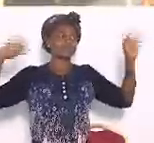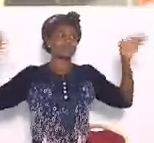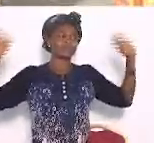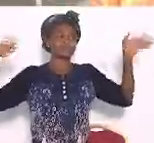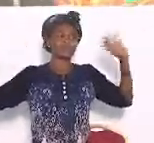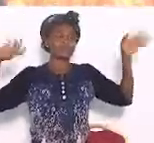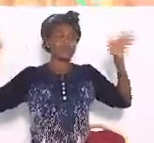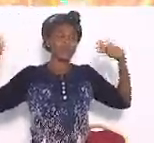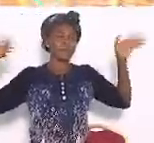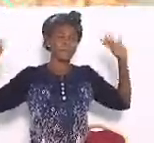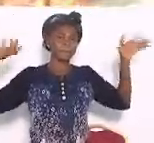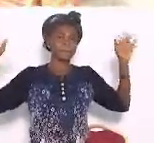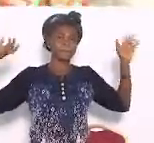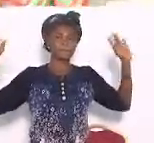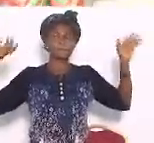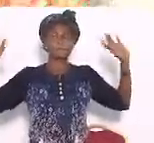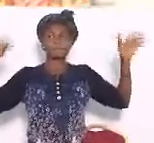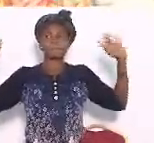ameluya